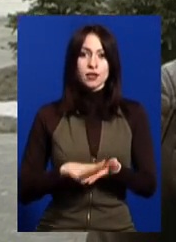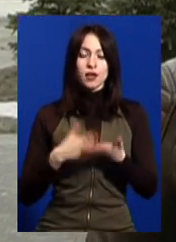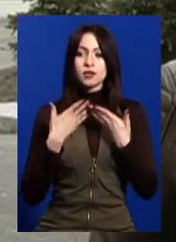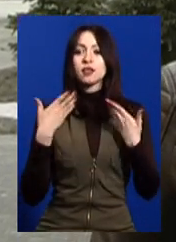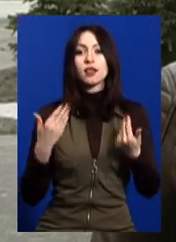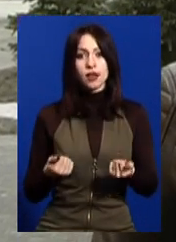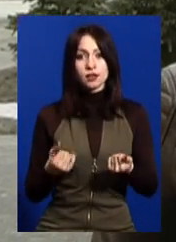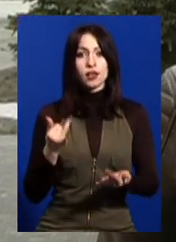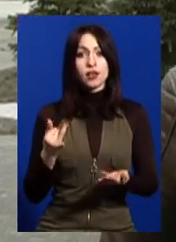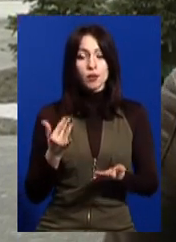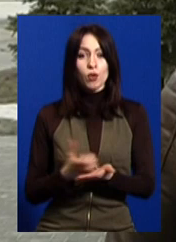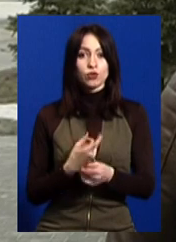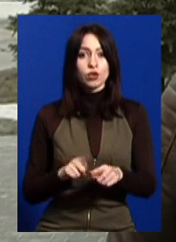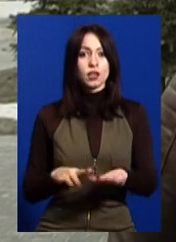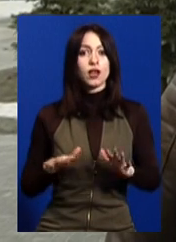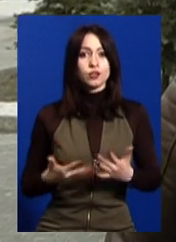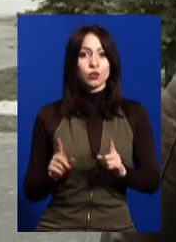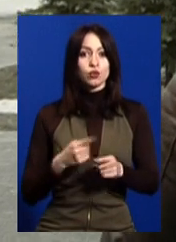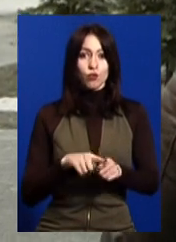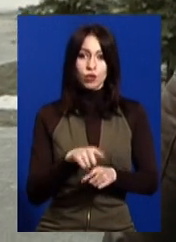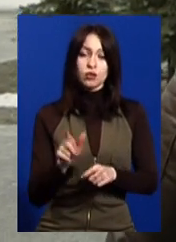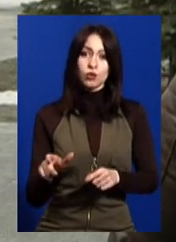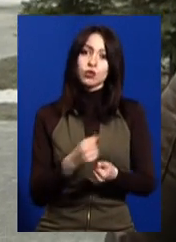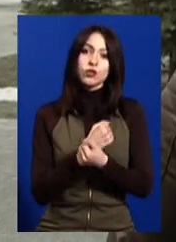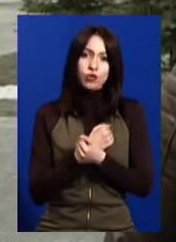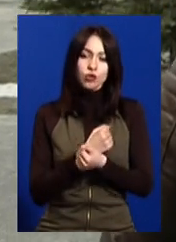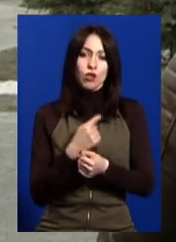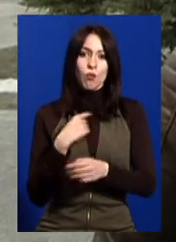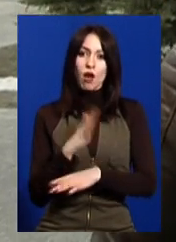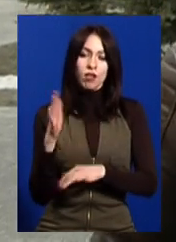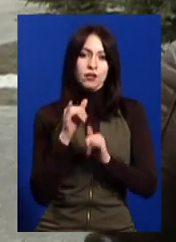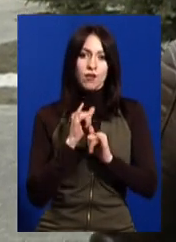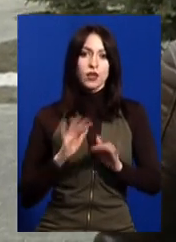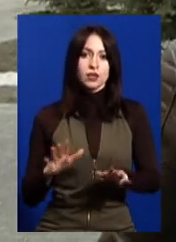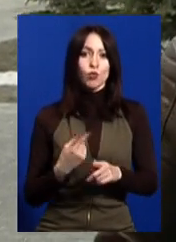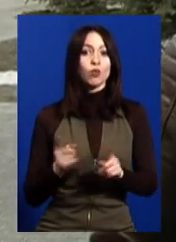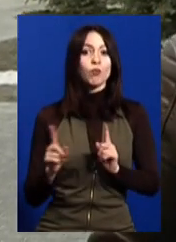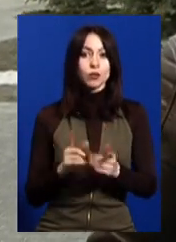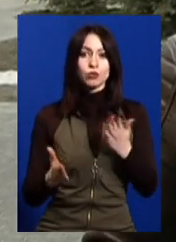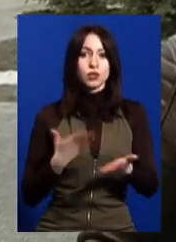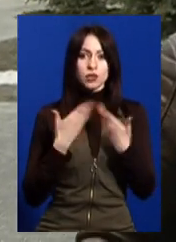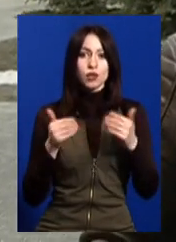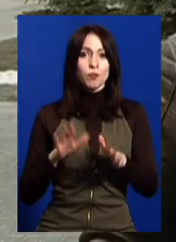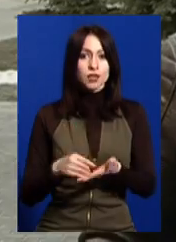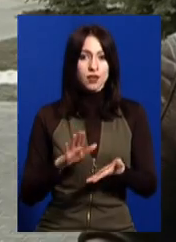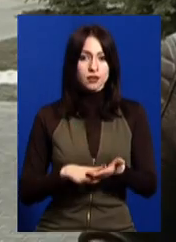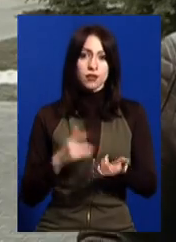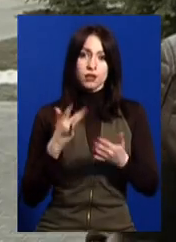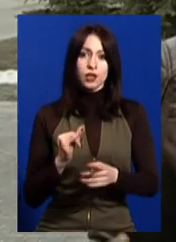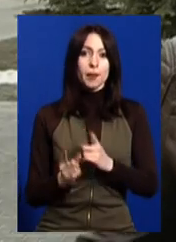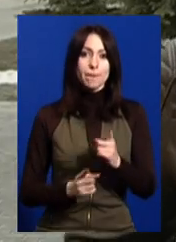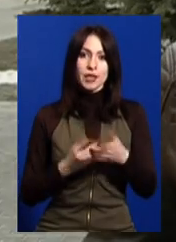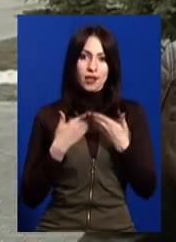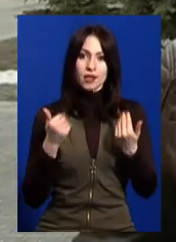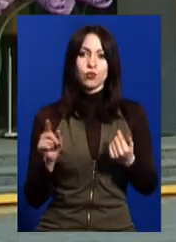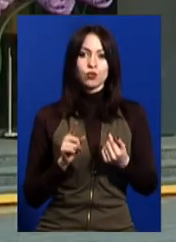немає. І виходить така ситуація, що ці люди, на жаль, скоріш за все, проголосувати не зможуть. Тому що якщо в них немає місця реєстрації, то і міняти немає